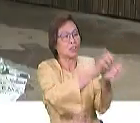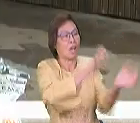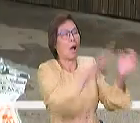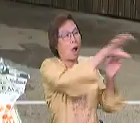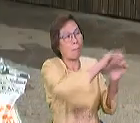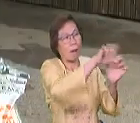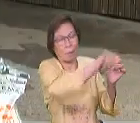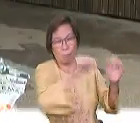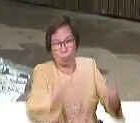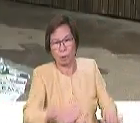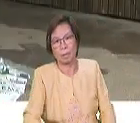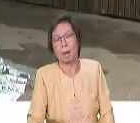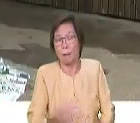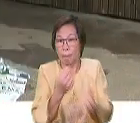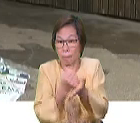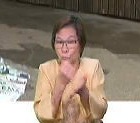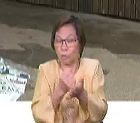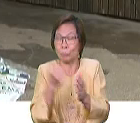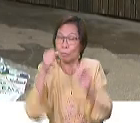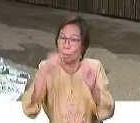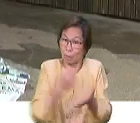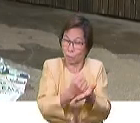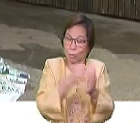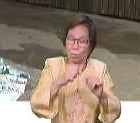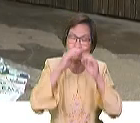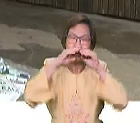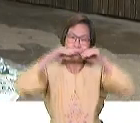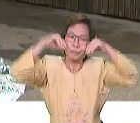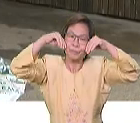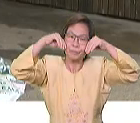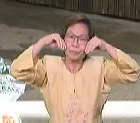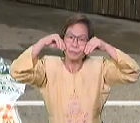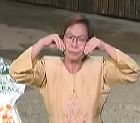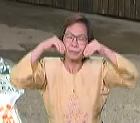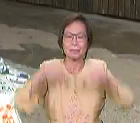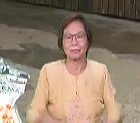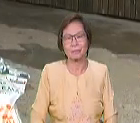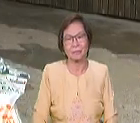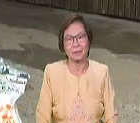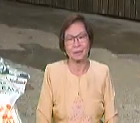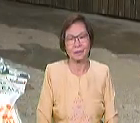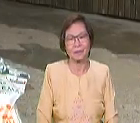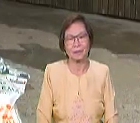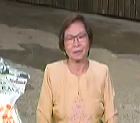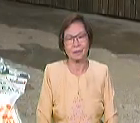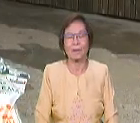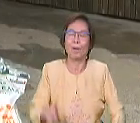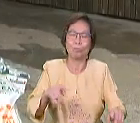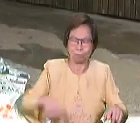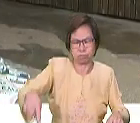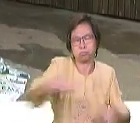sebanyak kita boleh dengan bantuan ini boleh menceriakan kepada yang mereka yang tidak